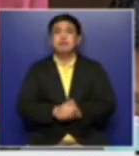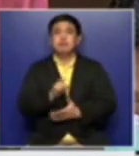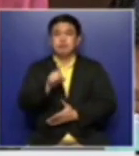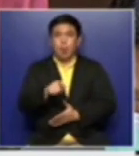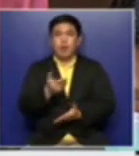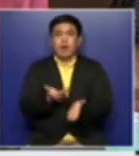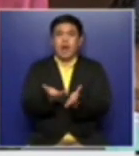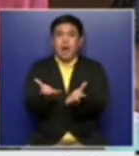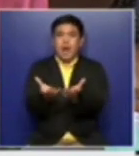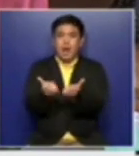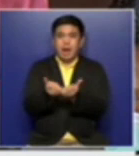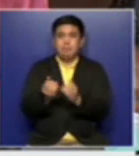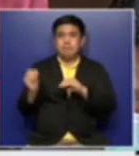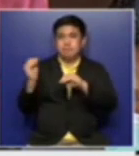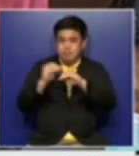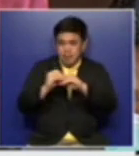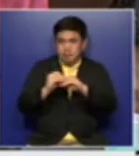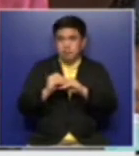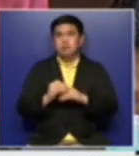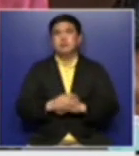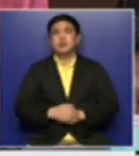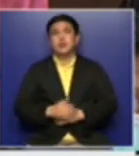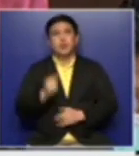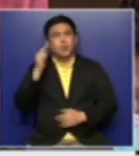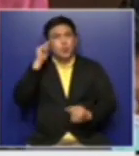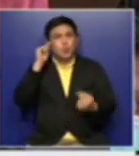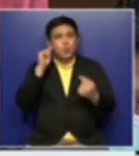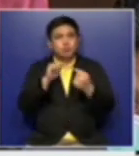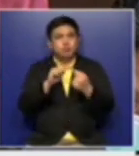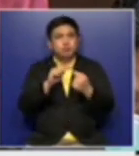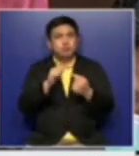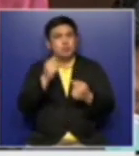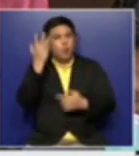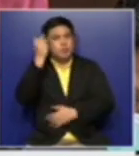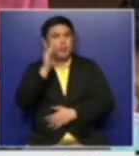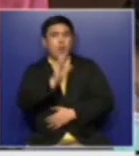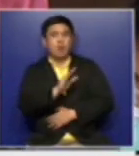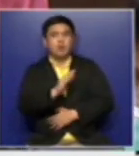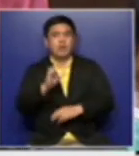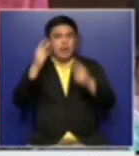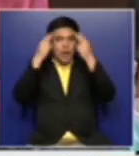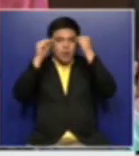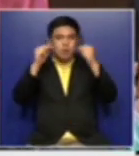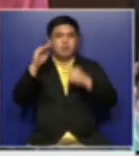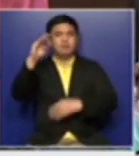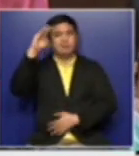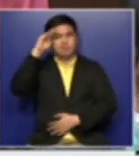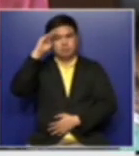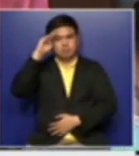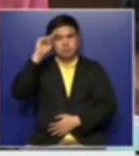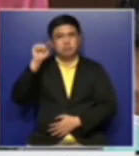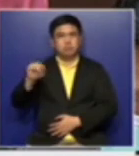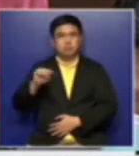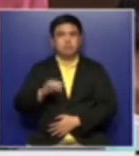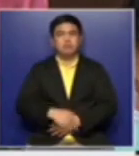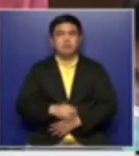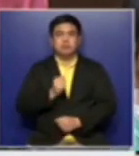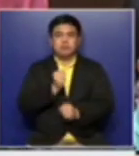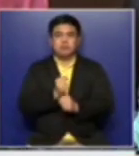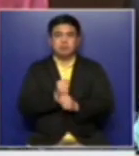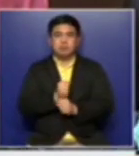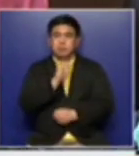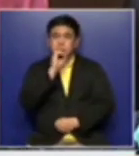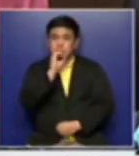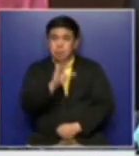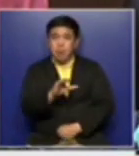น่าจะได้รับงบประมาณที่เพิ่มขึ้นด้วยวิสัยทัศน์พันธกิจที่ท่านนายกรัฐมนตรีพลเอกประยุทธ์จันทร์โอชาได้ให้ไ